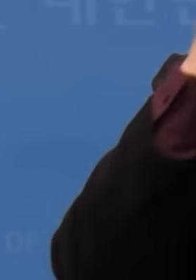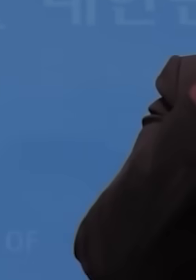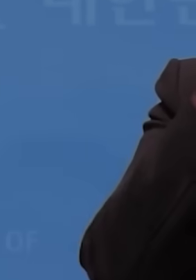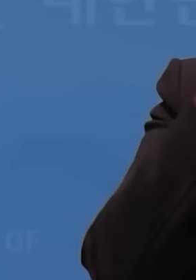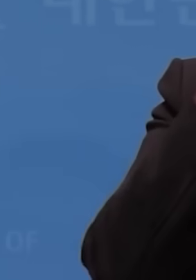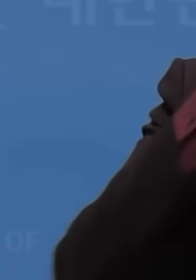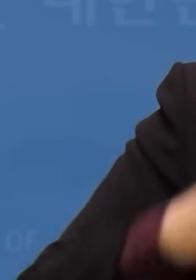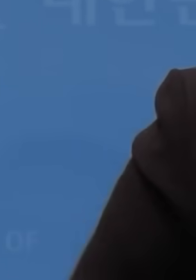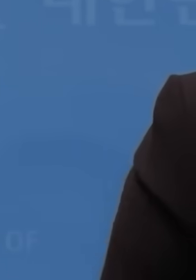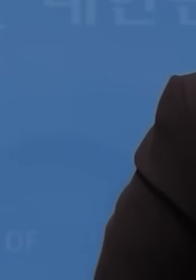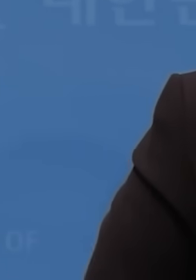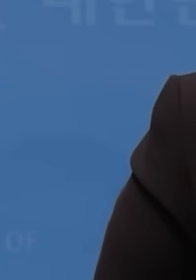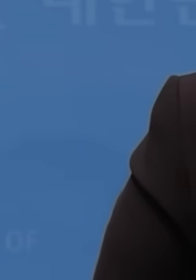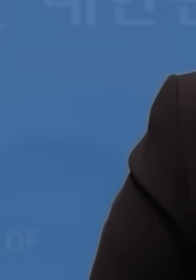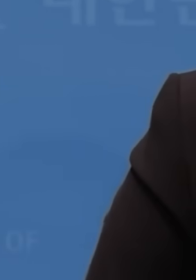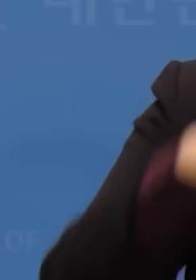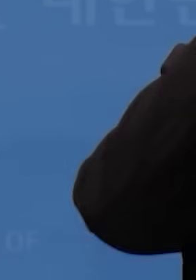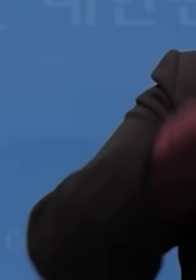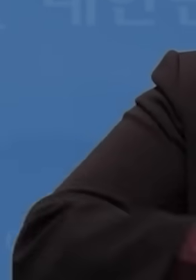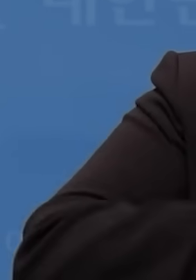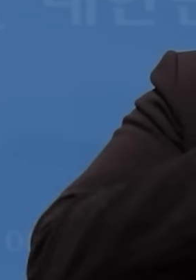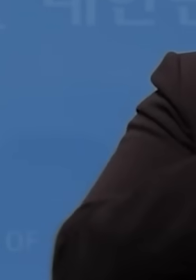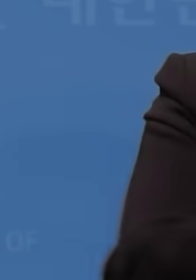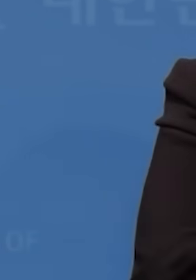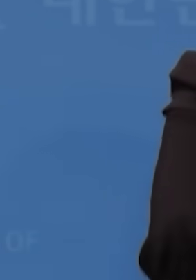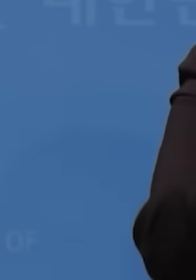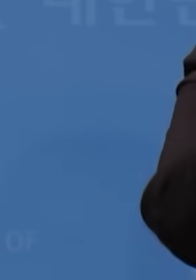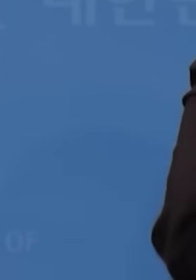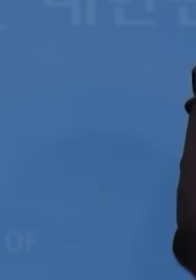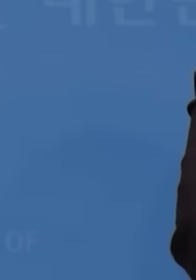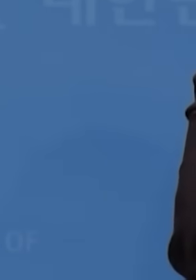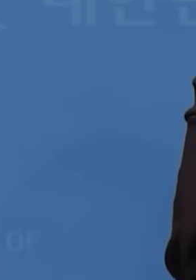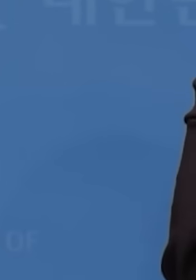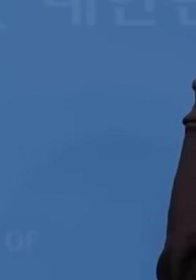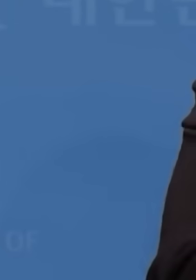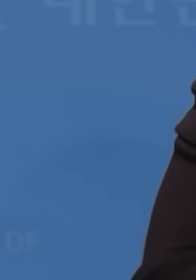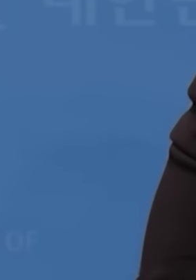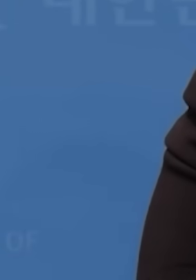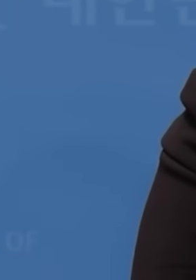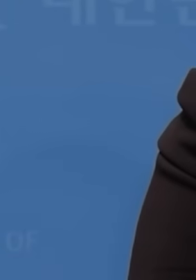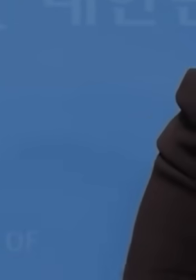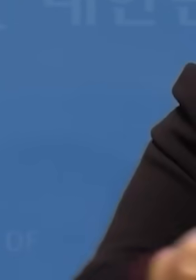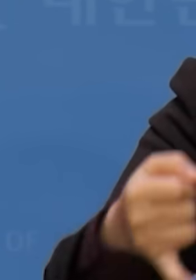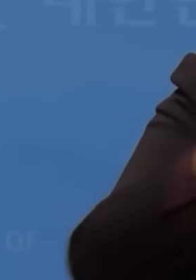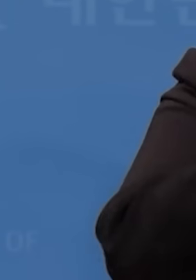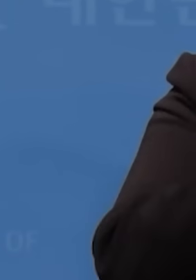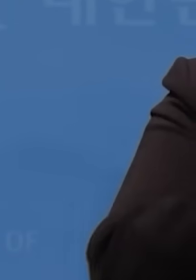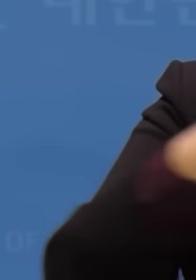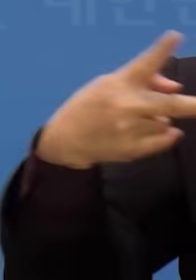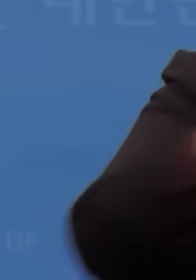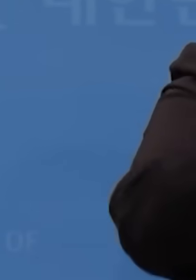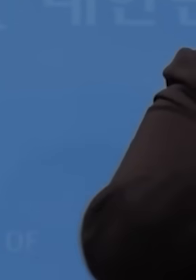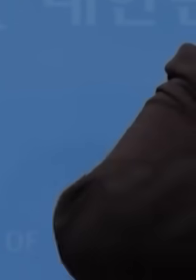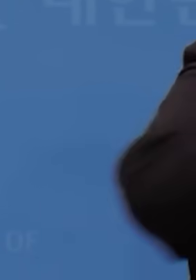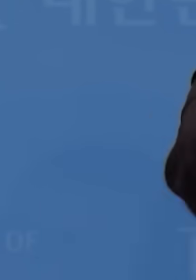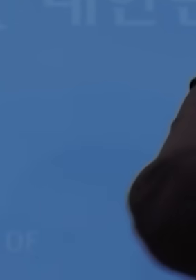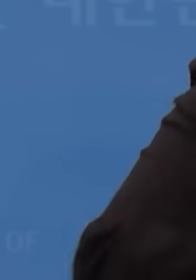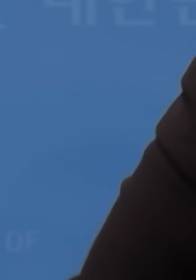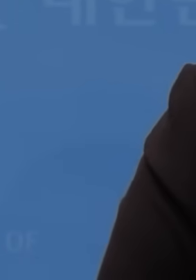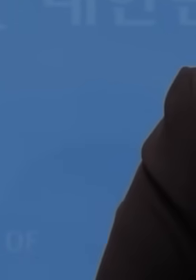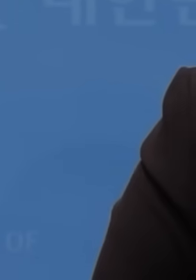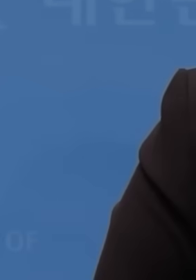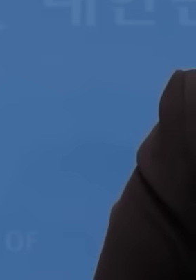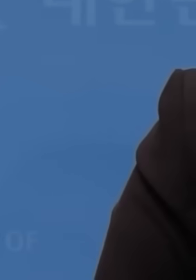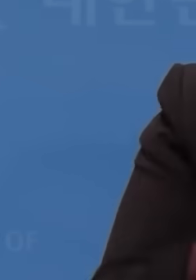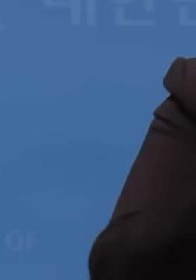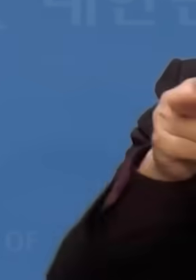되어서는 안 됩니다. 정의당과 심상정의 정치 생명을 이번에 반드시 끊어내야 그곳이